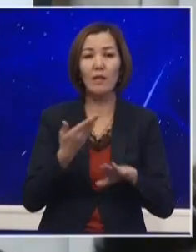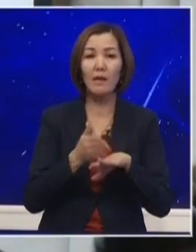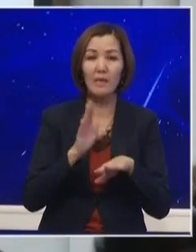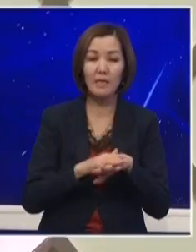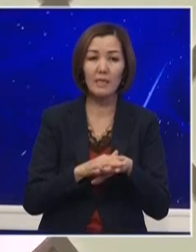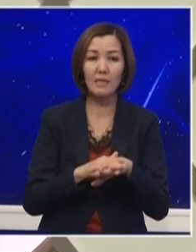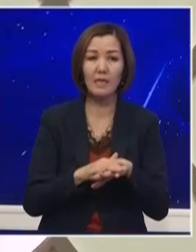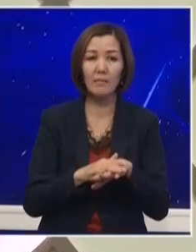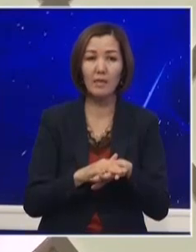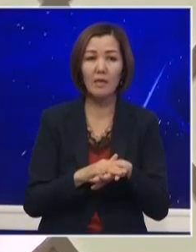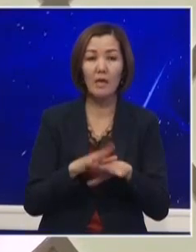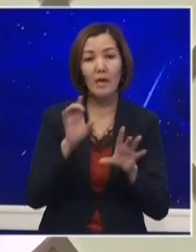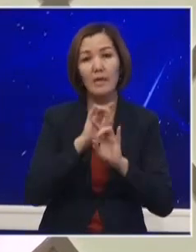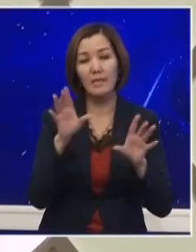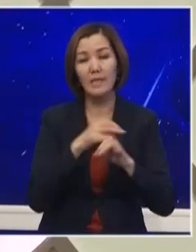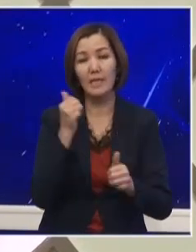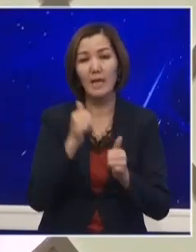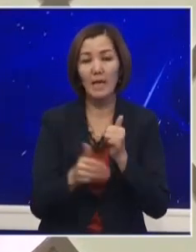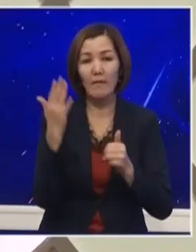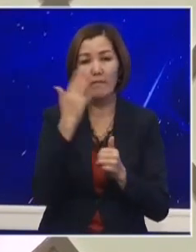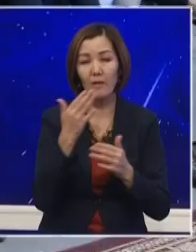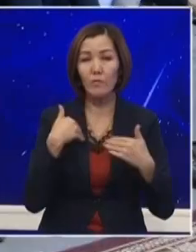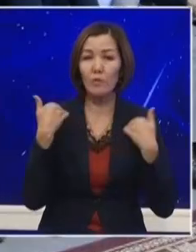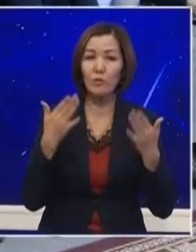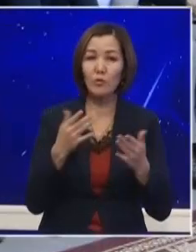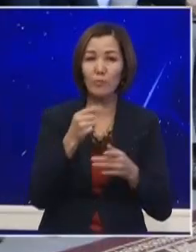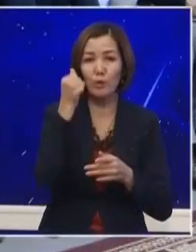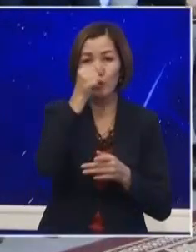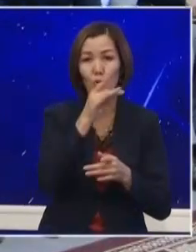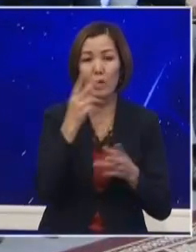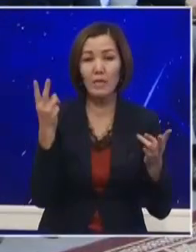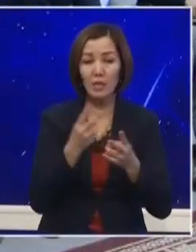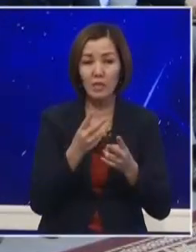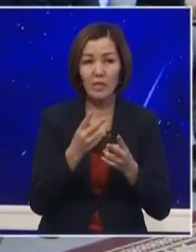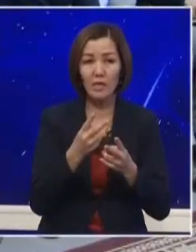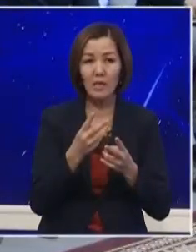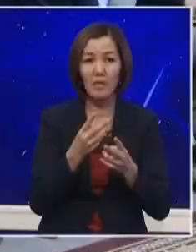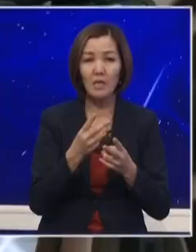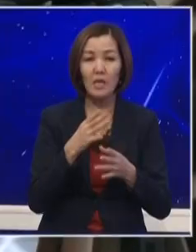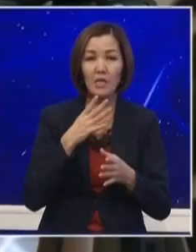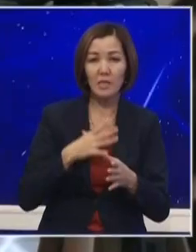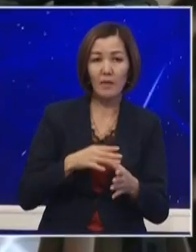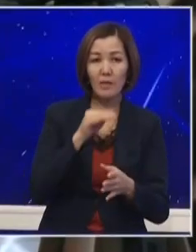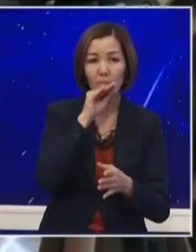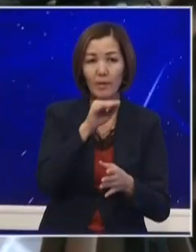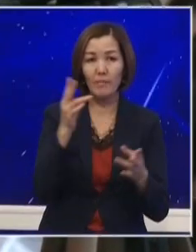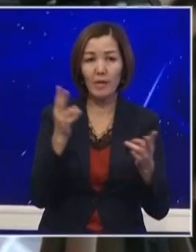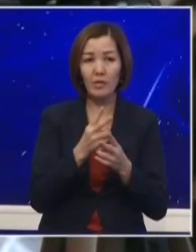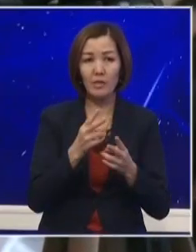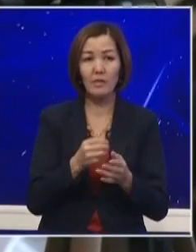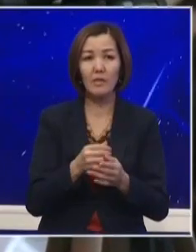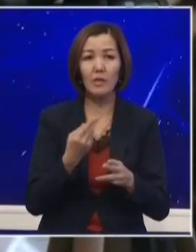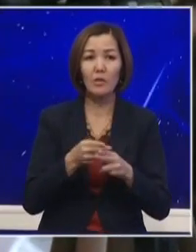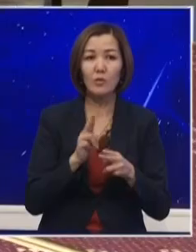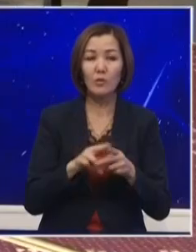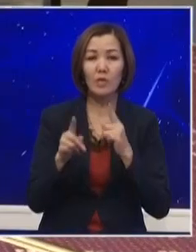бөлісті. Олардың сөзінше, әр туындыны көрерменге ұсыну үшін бір жылға жуық уақыт кетеді. Ал бұл шыдамдылық пен кәсібилікті талап ететін процесс.